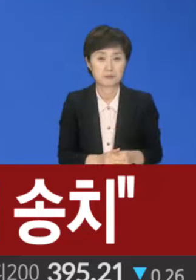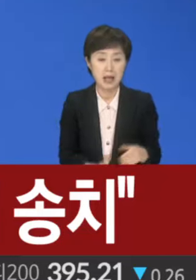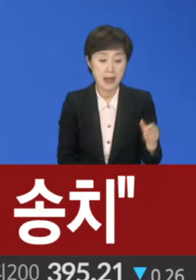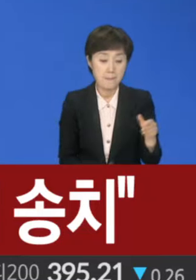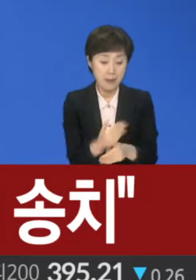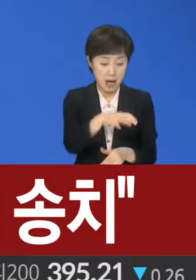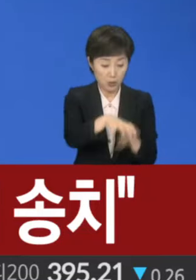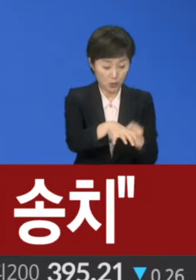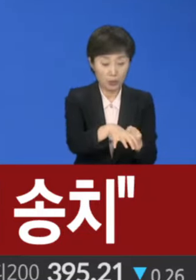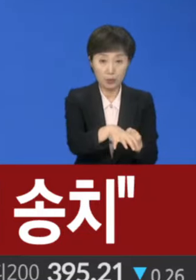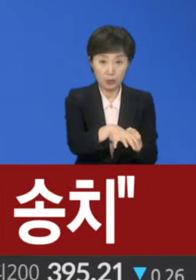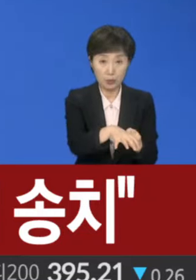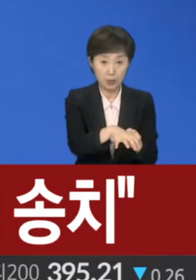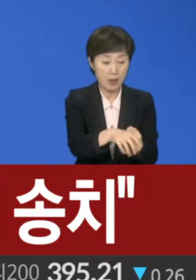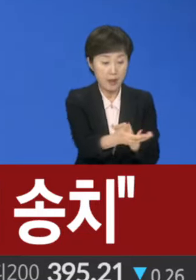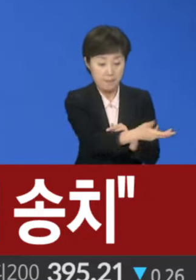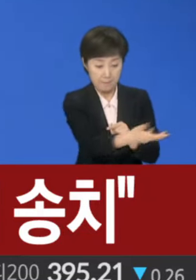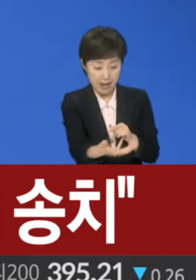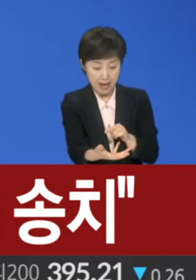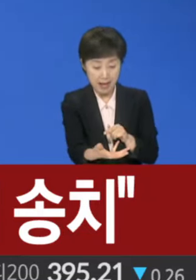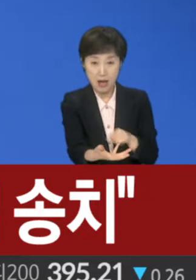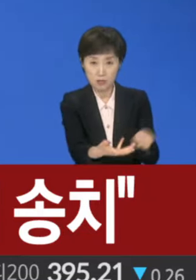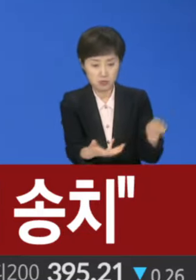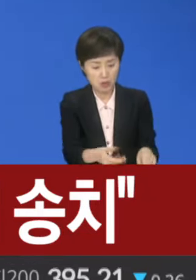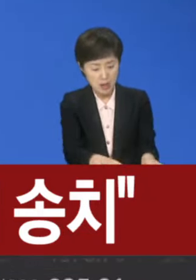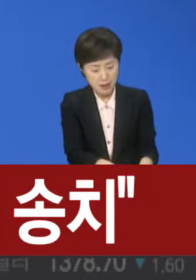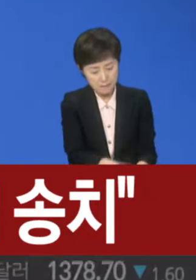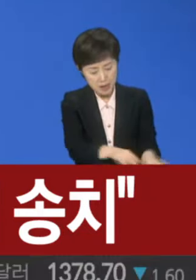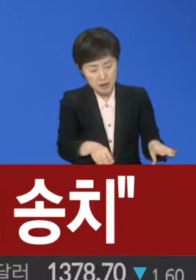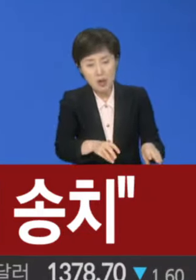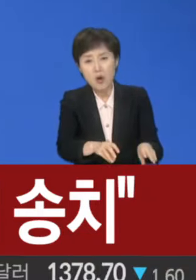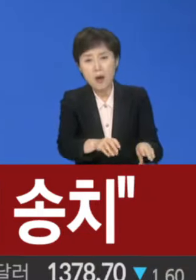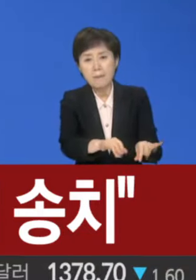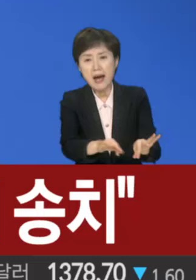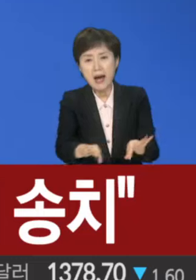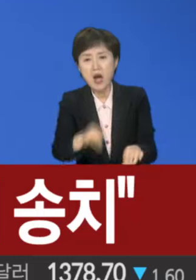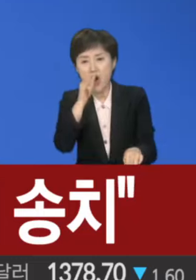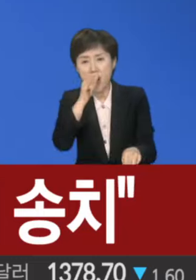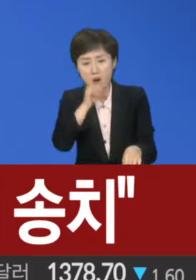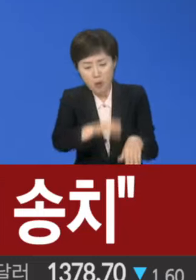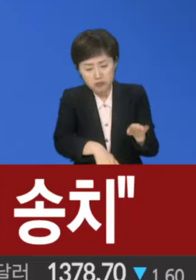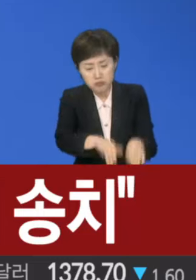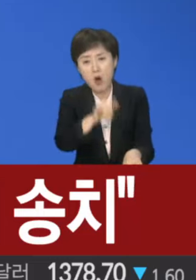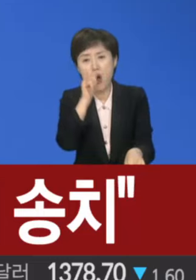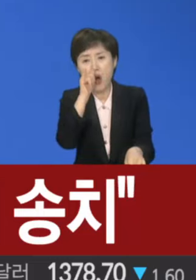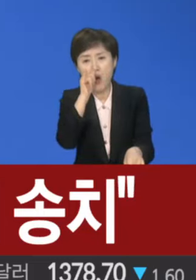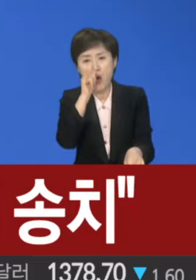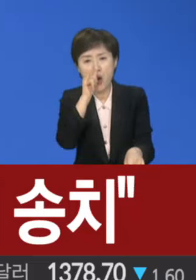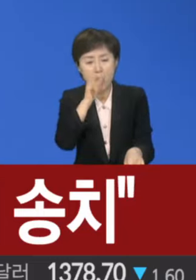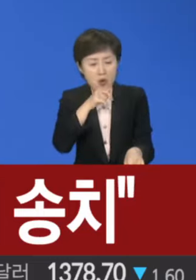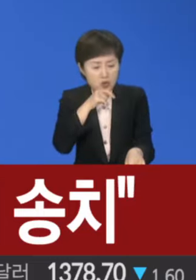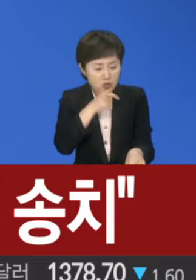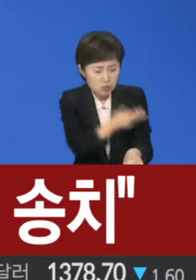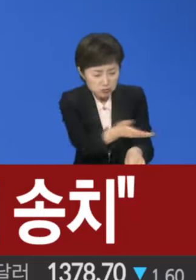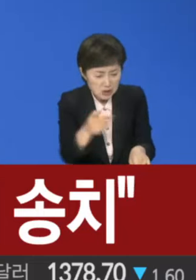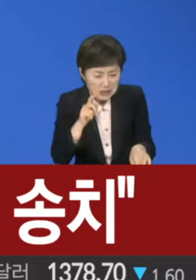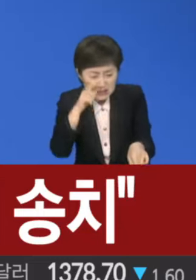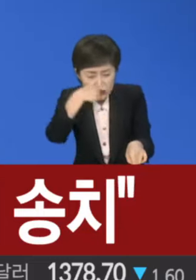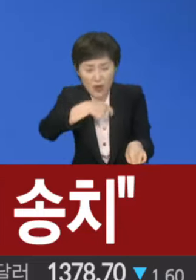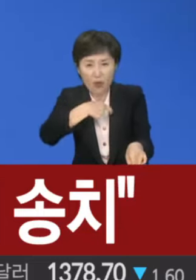발생 장소인 내성천은 하천 바닥의 고운 모래로 인해 발이 쉽게 빠지고 흙탕물 유입으로 시야가 확보되지